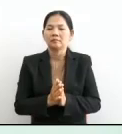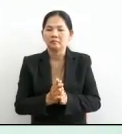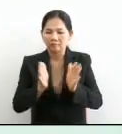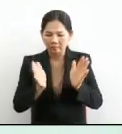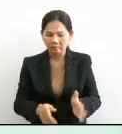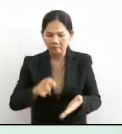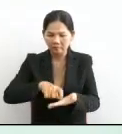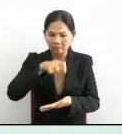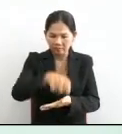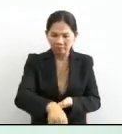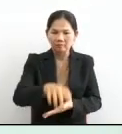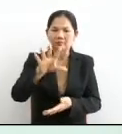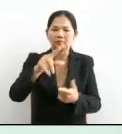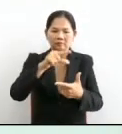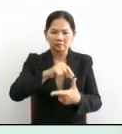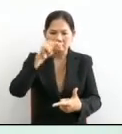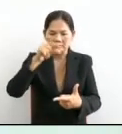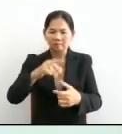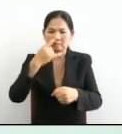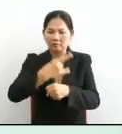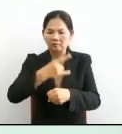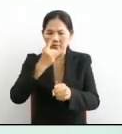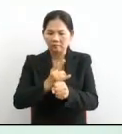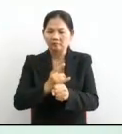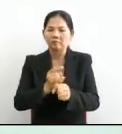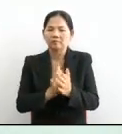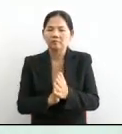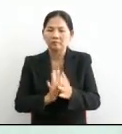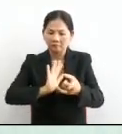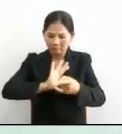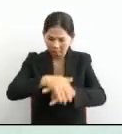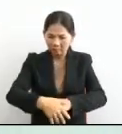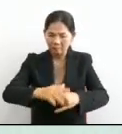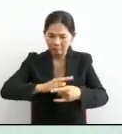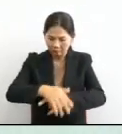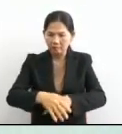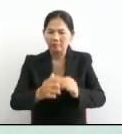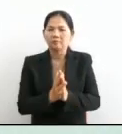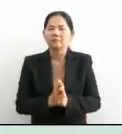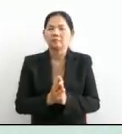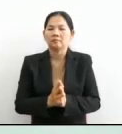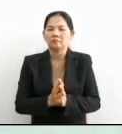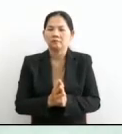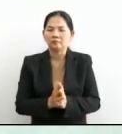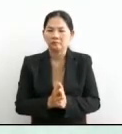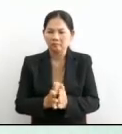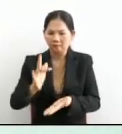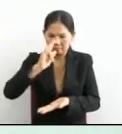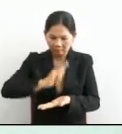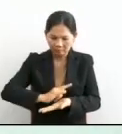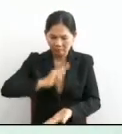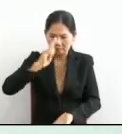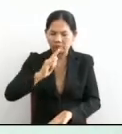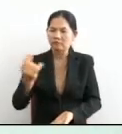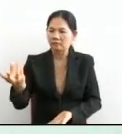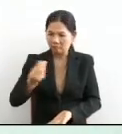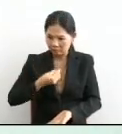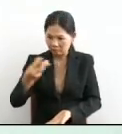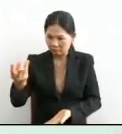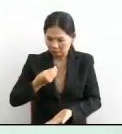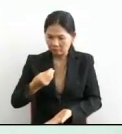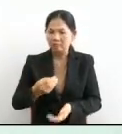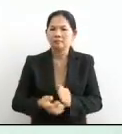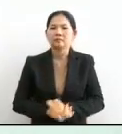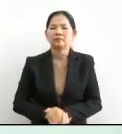sẽ có chứ rơ mốc rộ bò đắm đầm lồng mí bố đam bấy bằng cán ra trầm nấu rồi bỏ